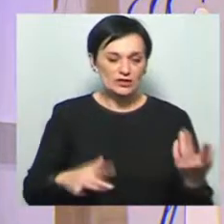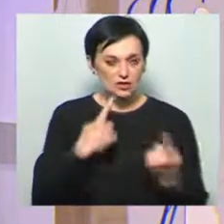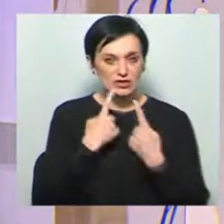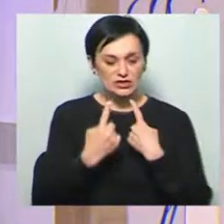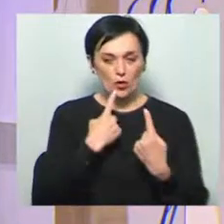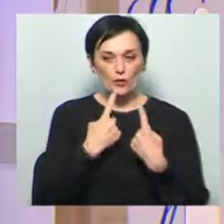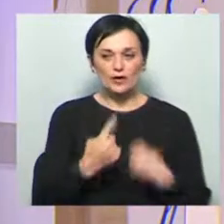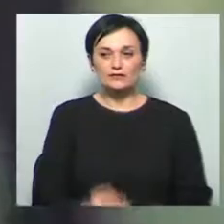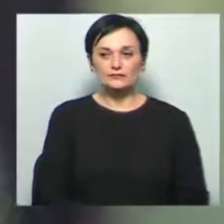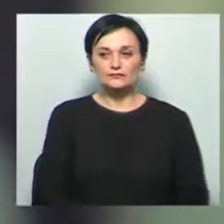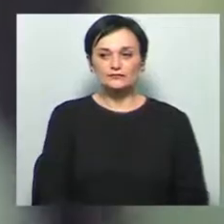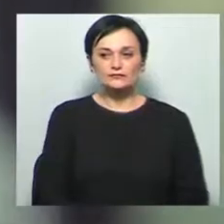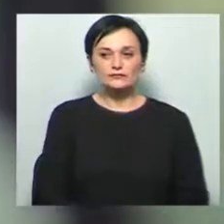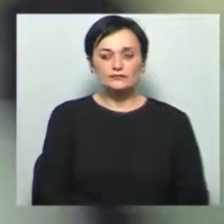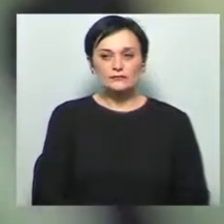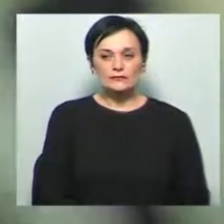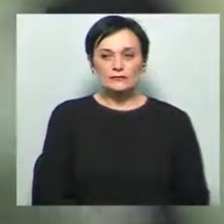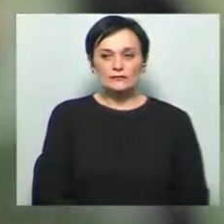საუბარი.